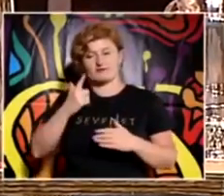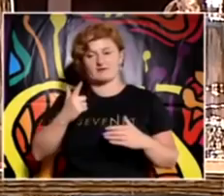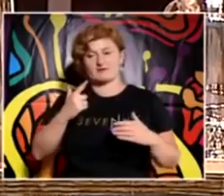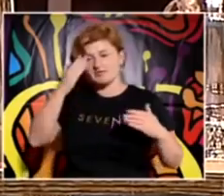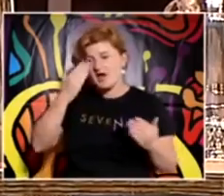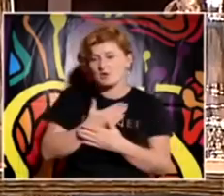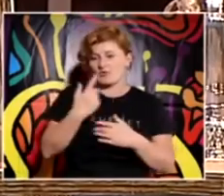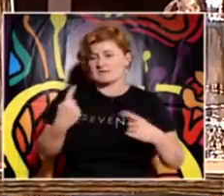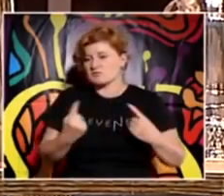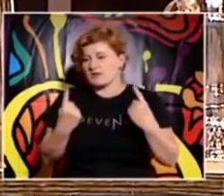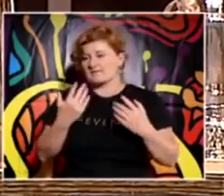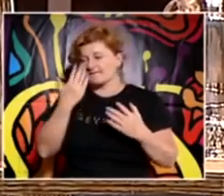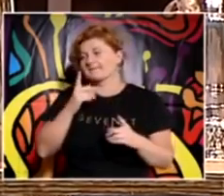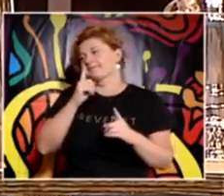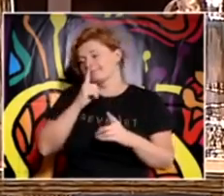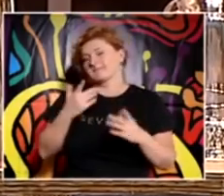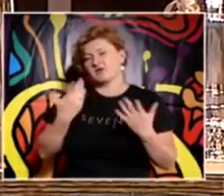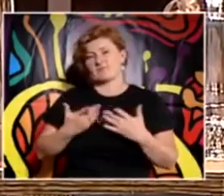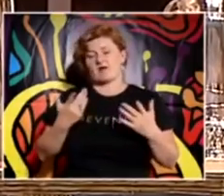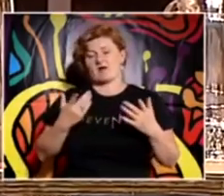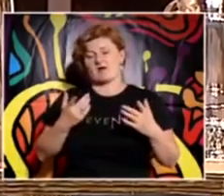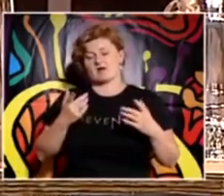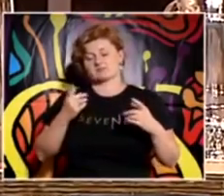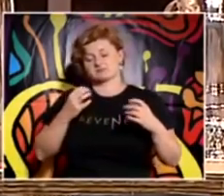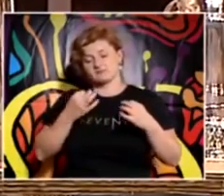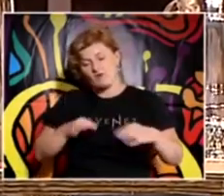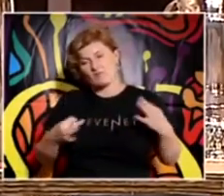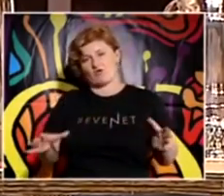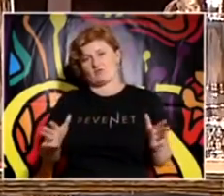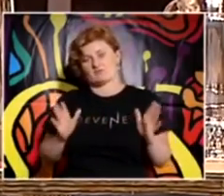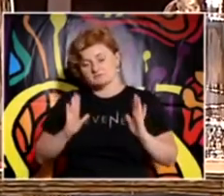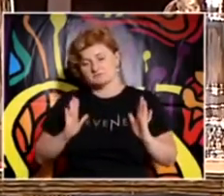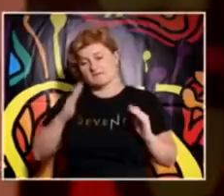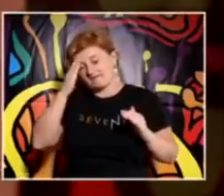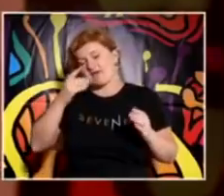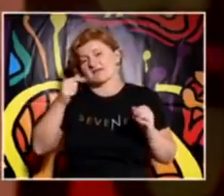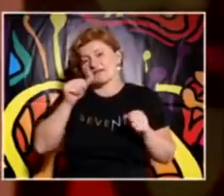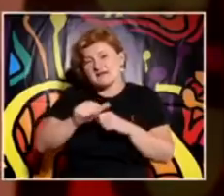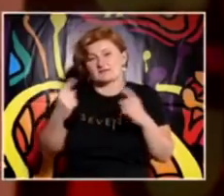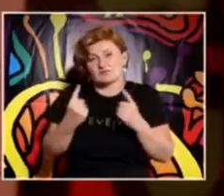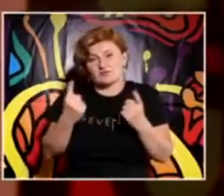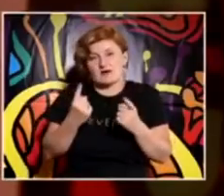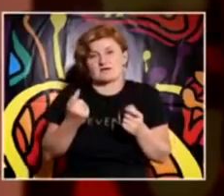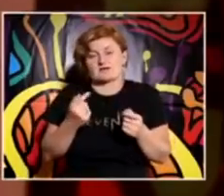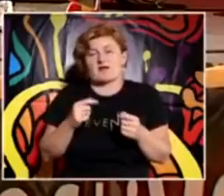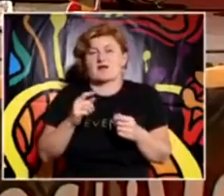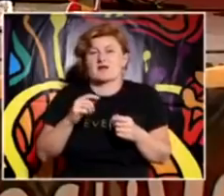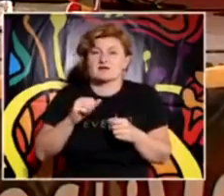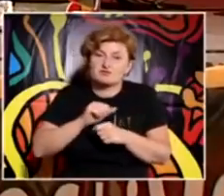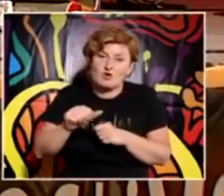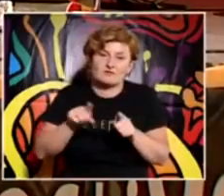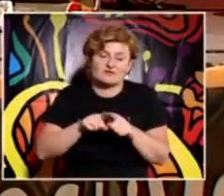nieoczywiste zdarzenia. I czasami po prostu trzeba wyluzować, rzucić na luz i wtedy też zdarzają się najpiękniejsze